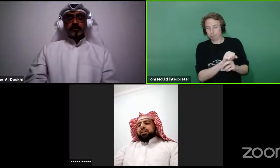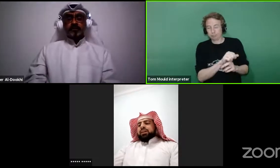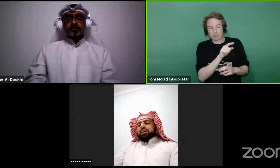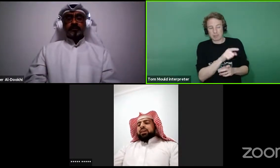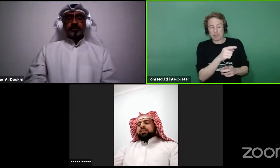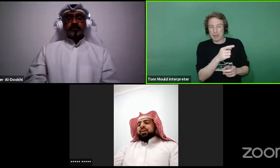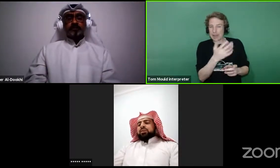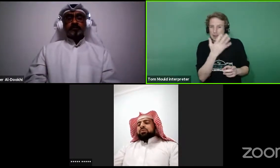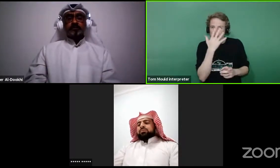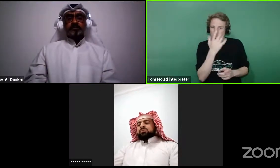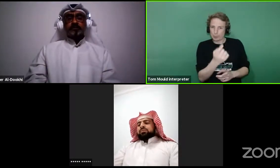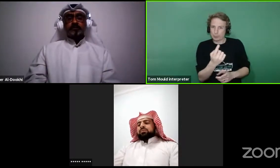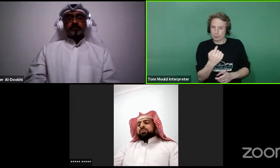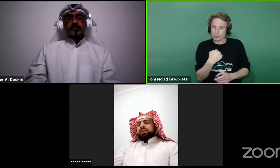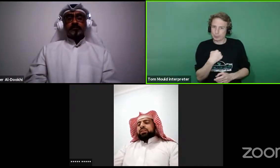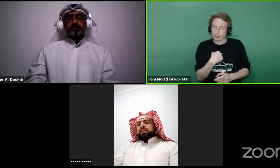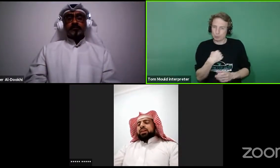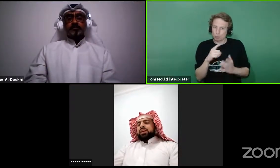ولما جهزهم